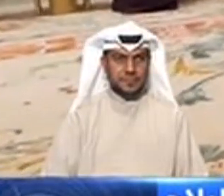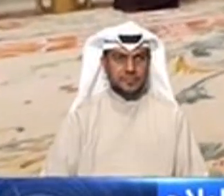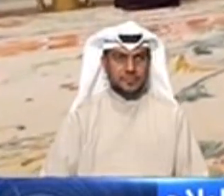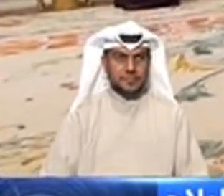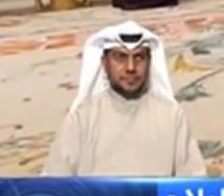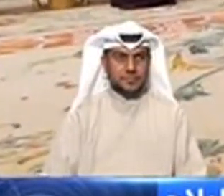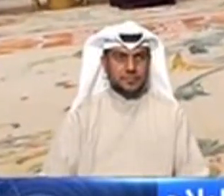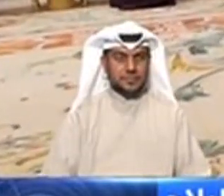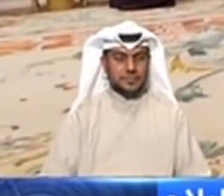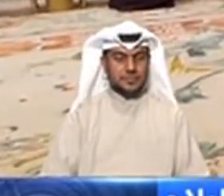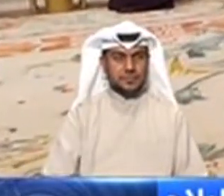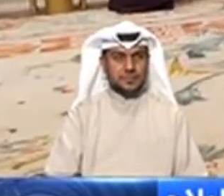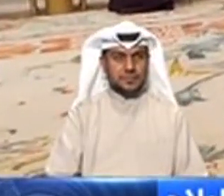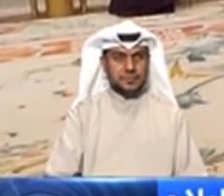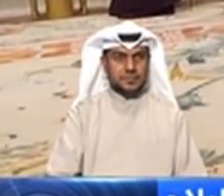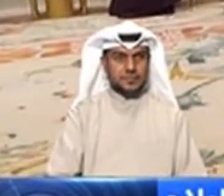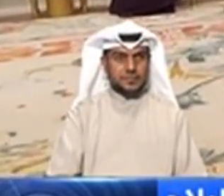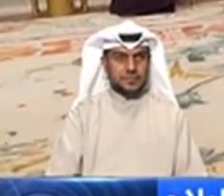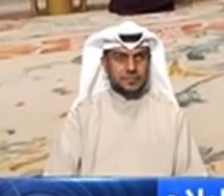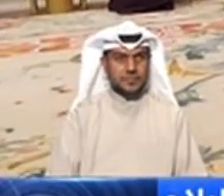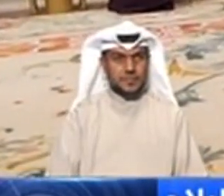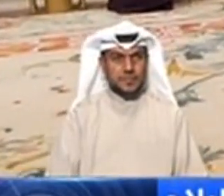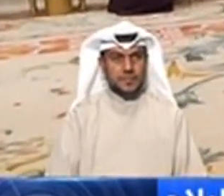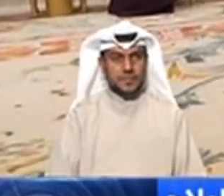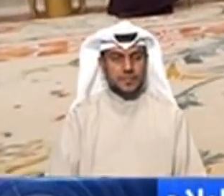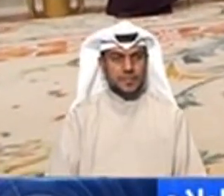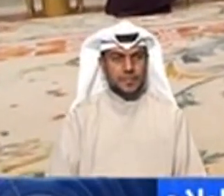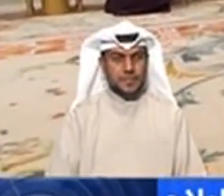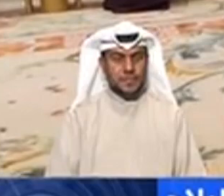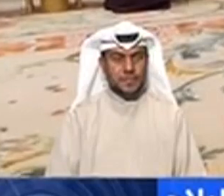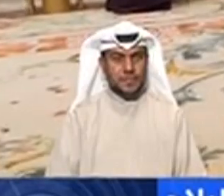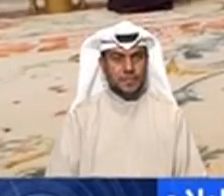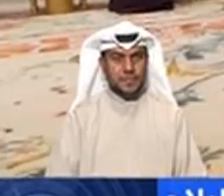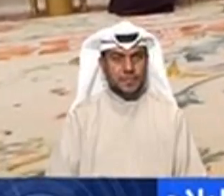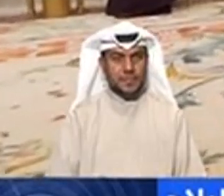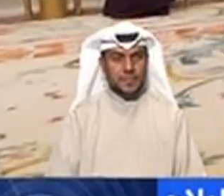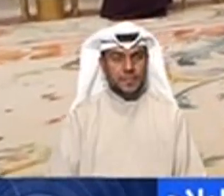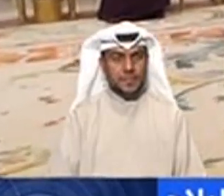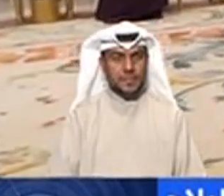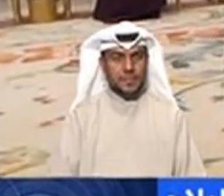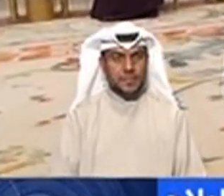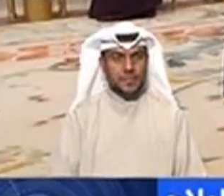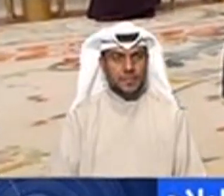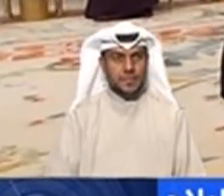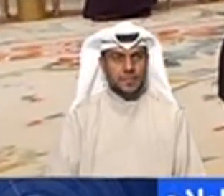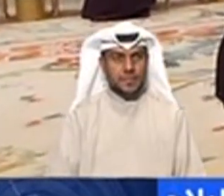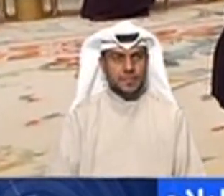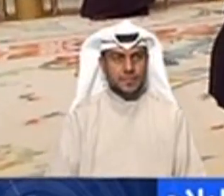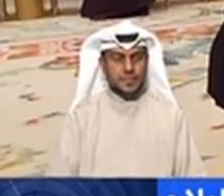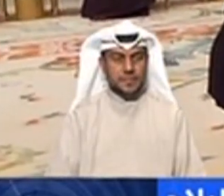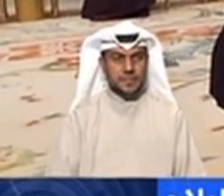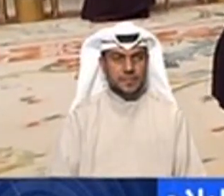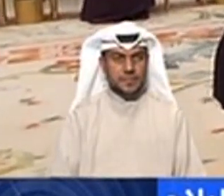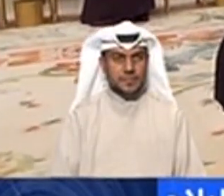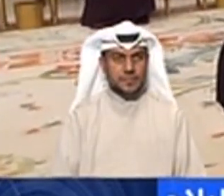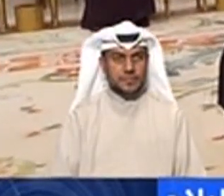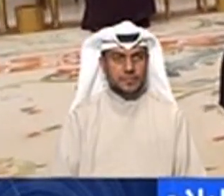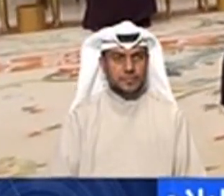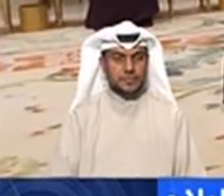predecessor. وأيضاً أحمل رسالة لاستدعاء السفير الذي سبقني.